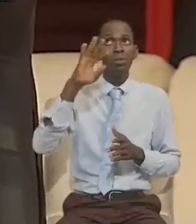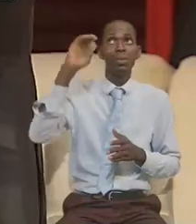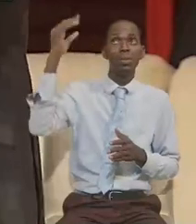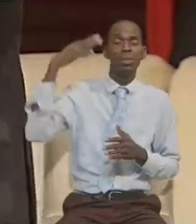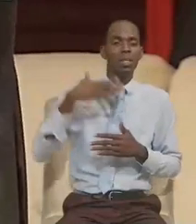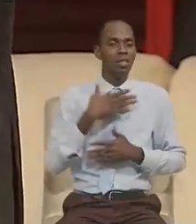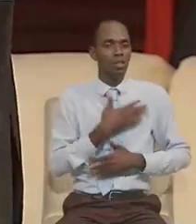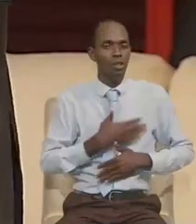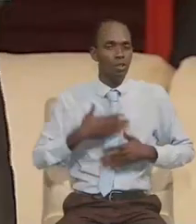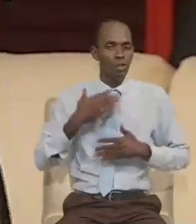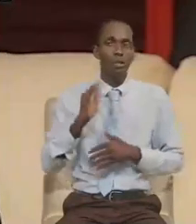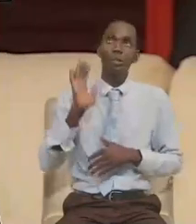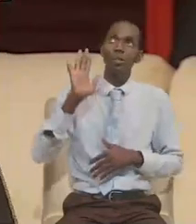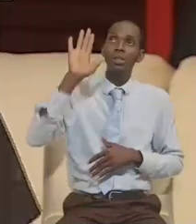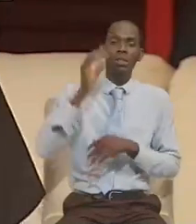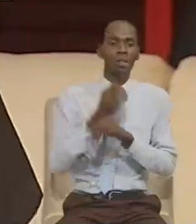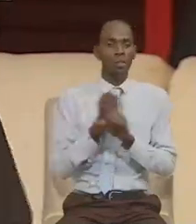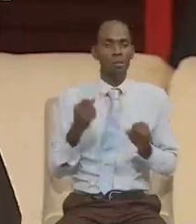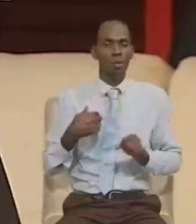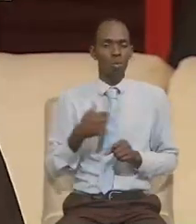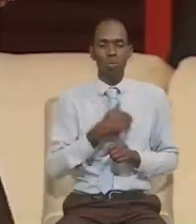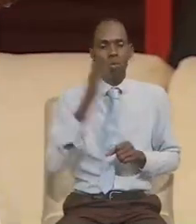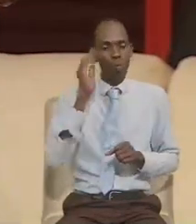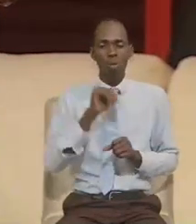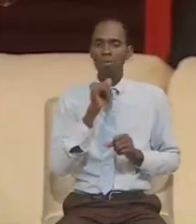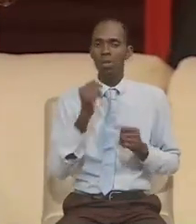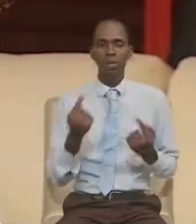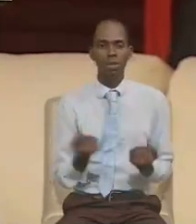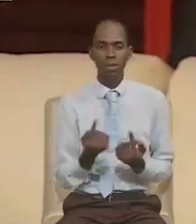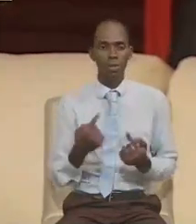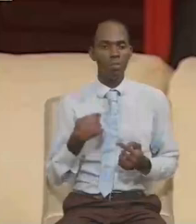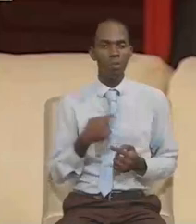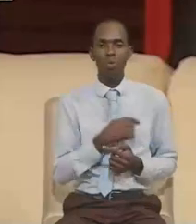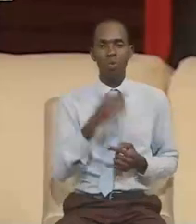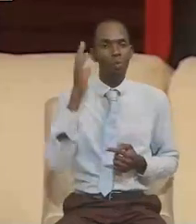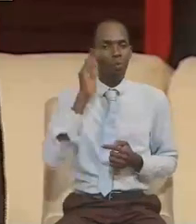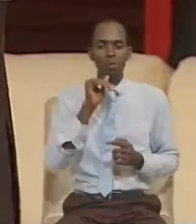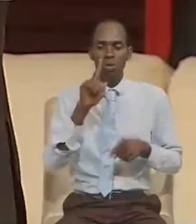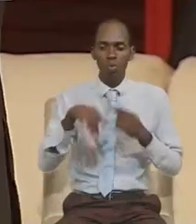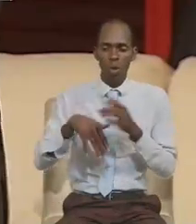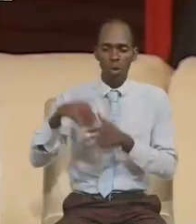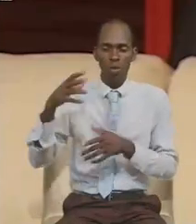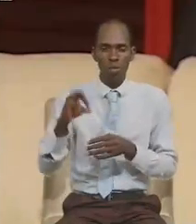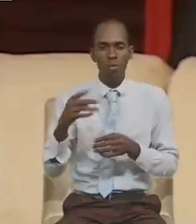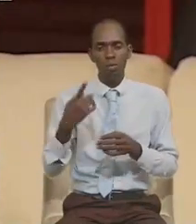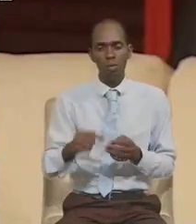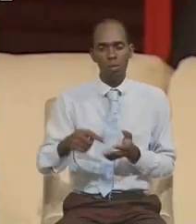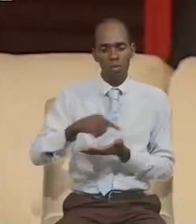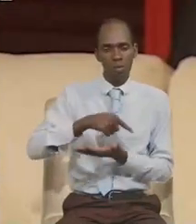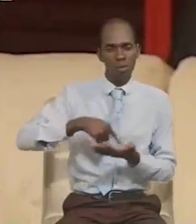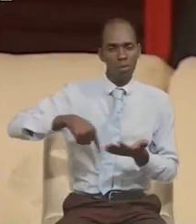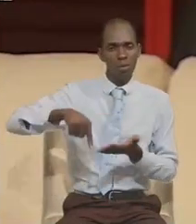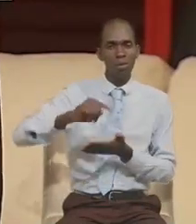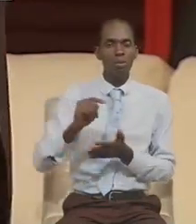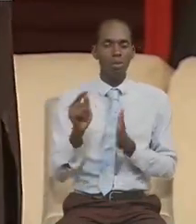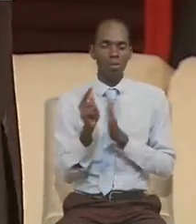nous n'allons pas pécher, nous n'allons pas sortir de ce cercle pour traverser la ligne. Quiconque demeure en